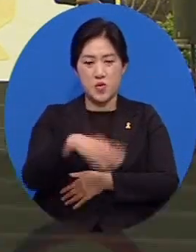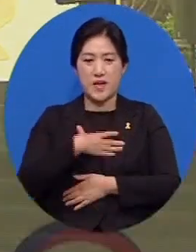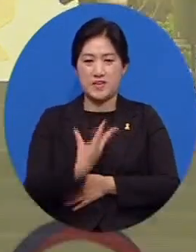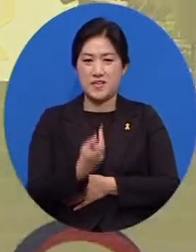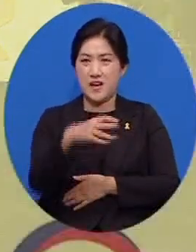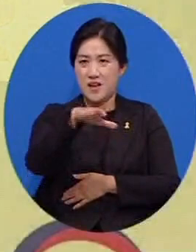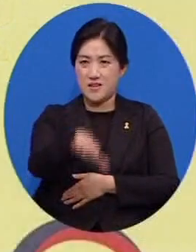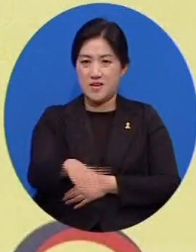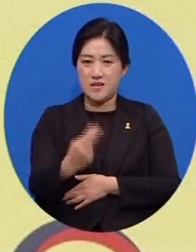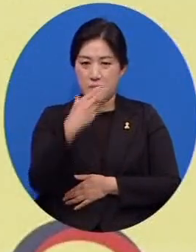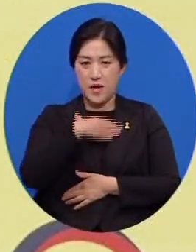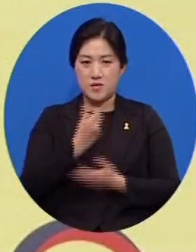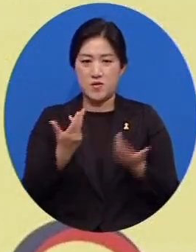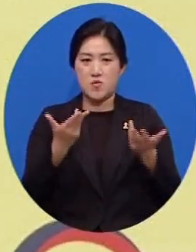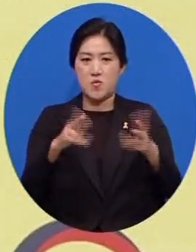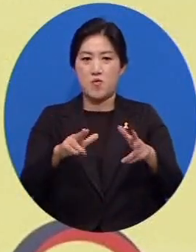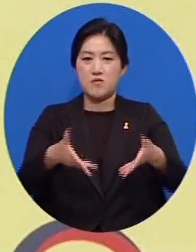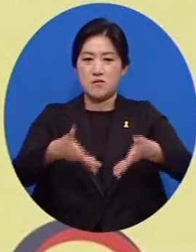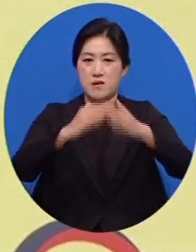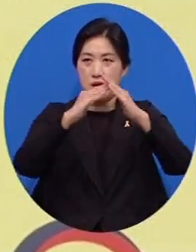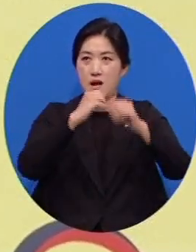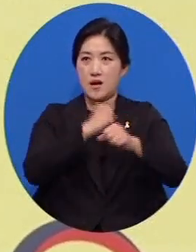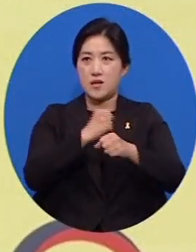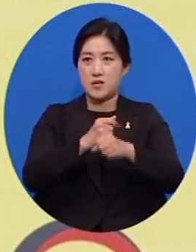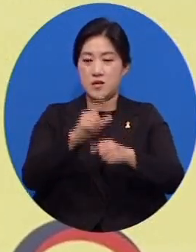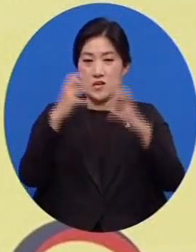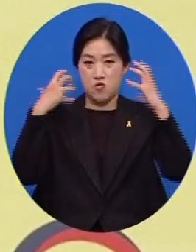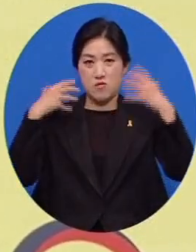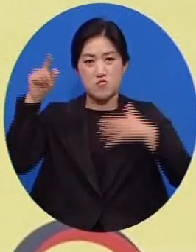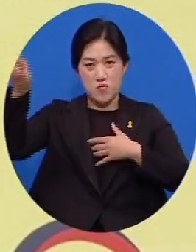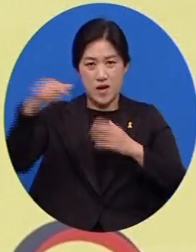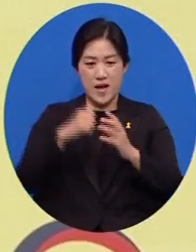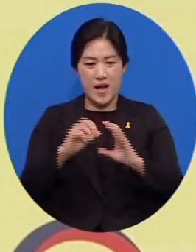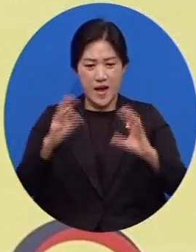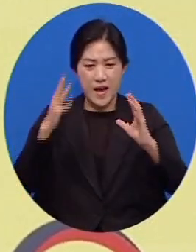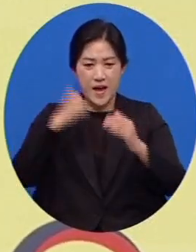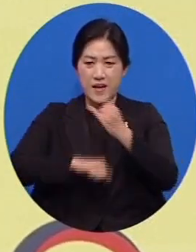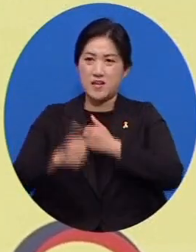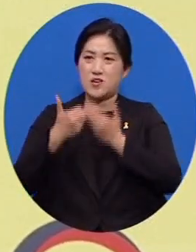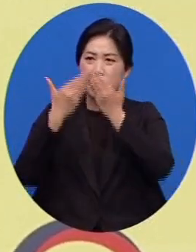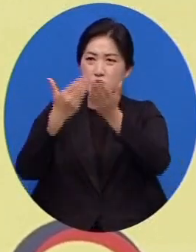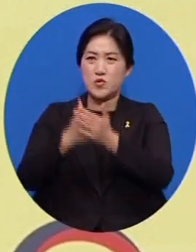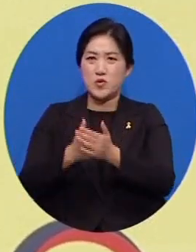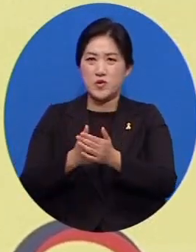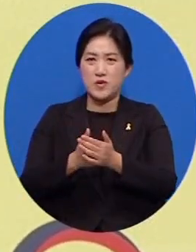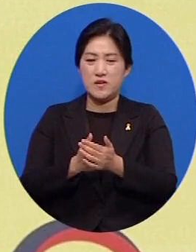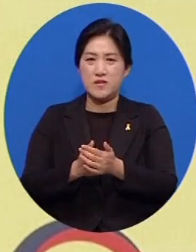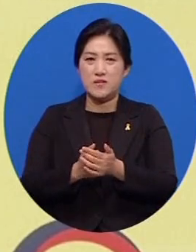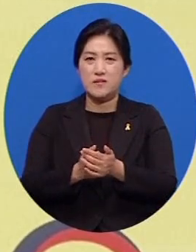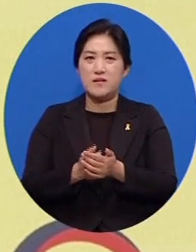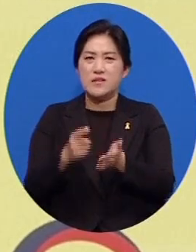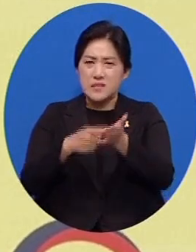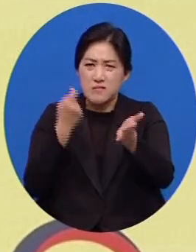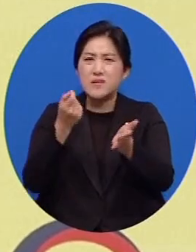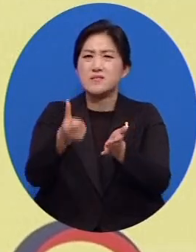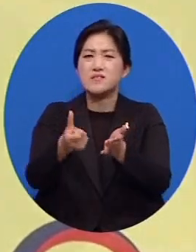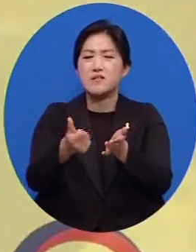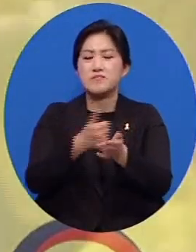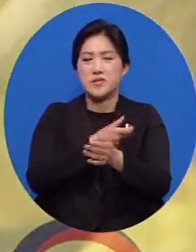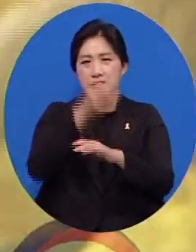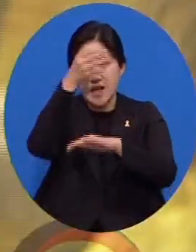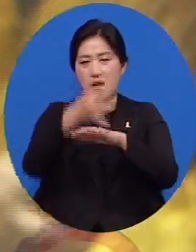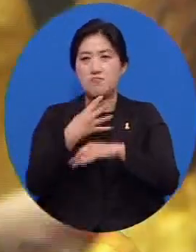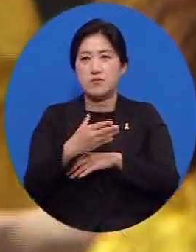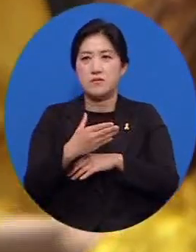안산에 생명안전공원을 건설하는 것은 국가가 아이들에게 건네는 최소한의 사과입니다.